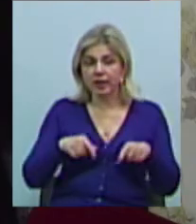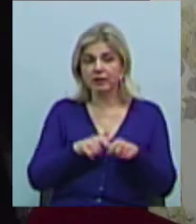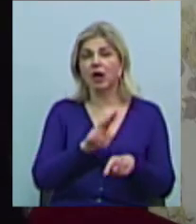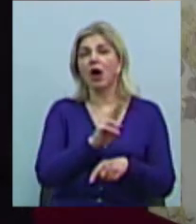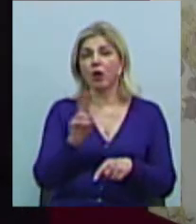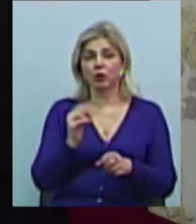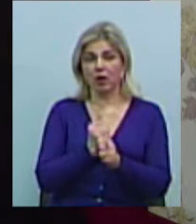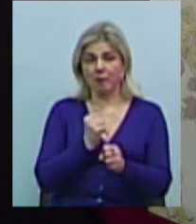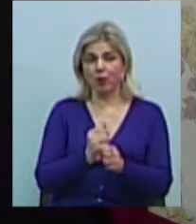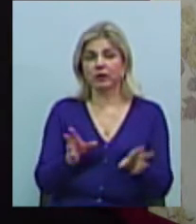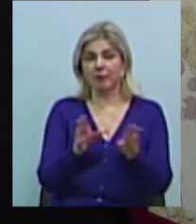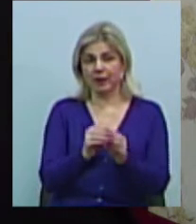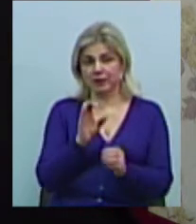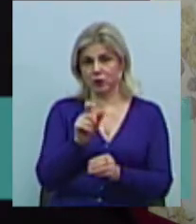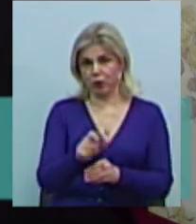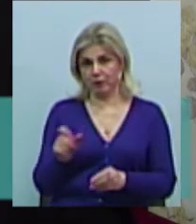Ну, от, наприклад, організація...